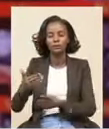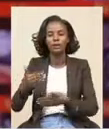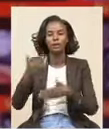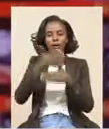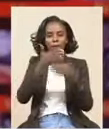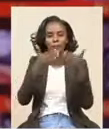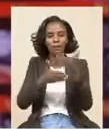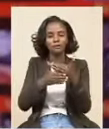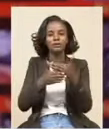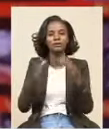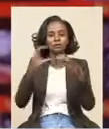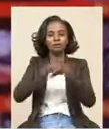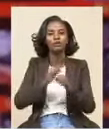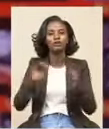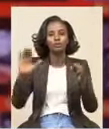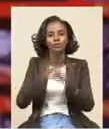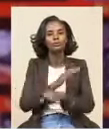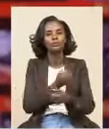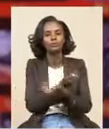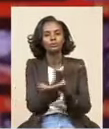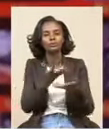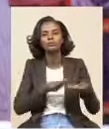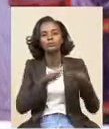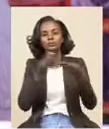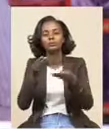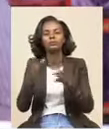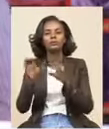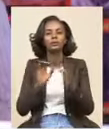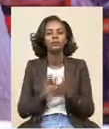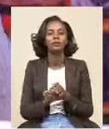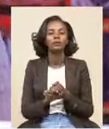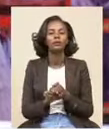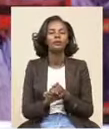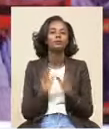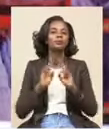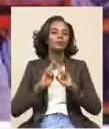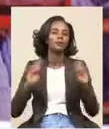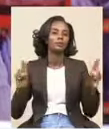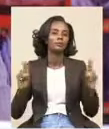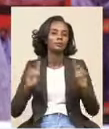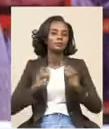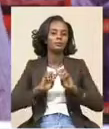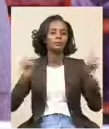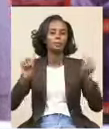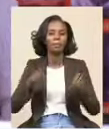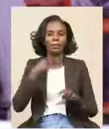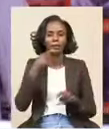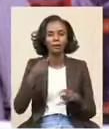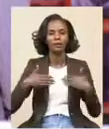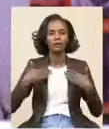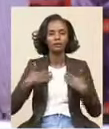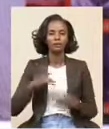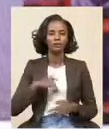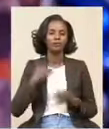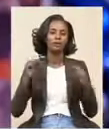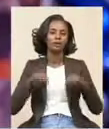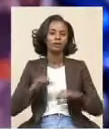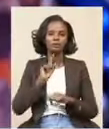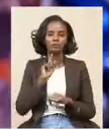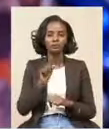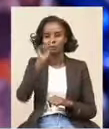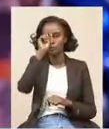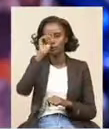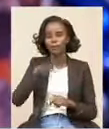ድረስ ሙሉ የማቴሪያል ድጋፍም ጭምር ነው የምናደርገው። በጣም ለየት ያለ ደስታ የተሰማኝ ዛሬ ነው።